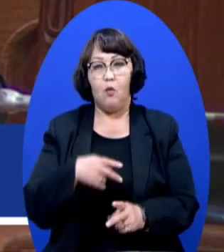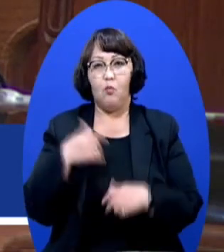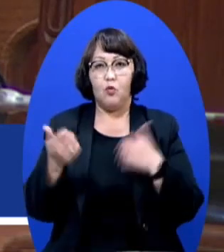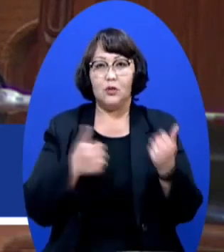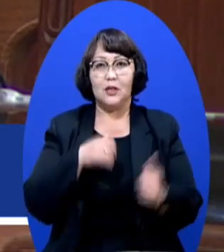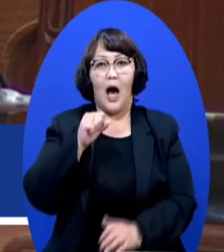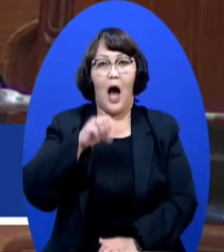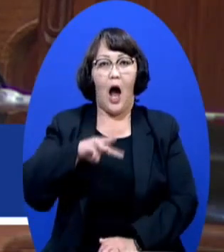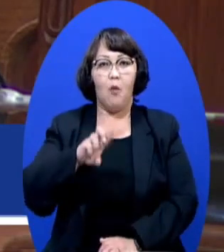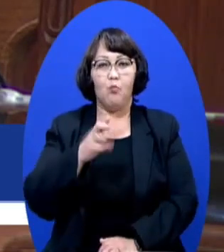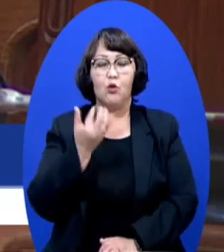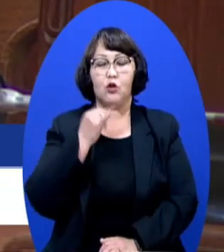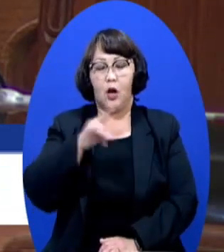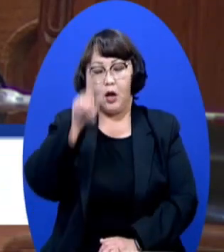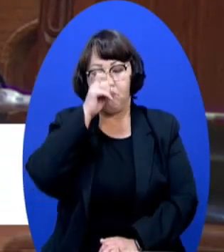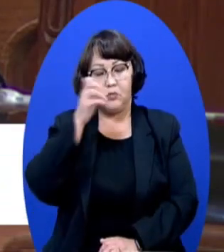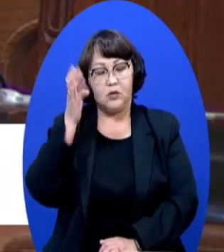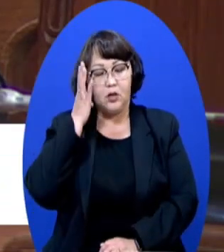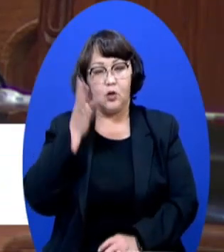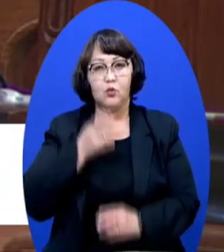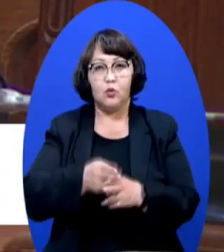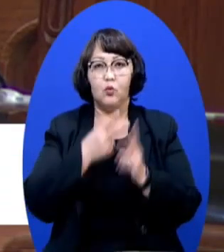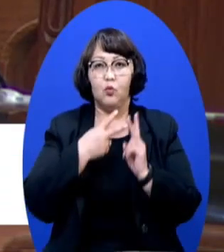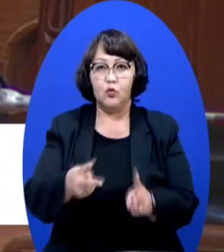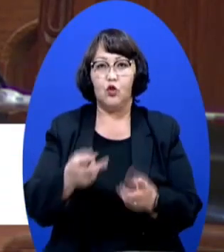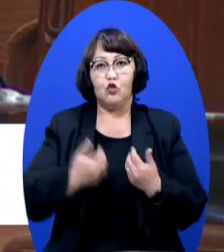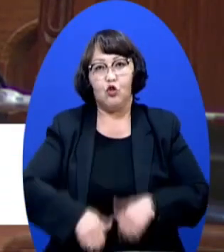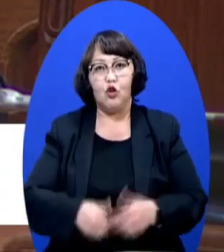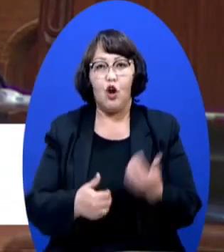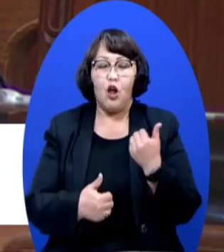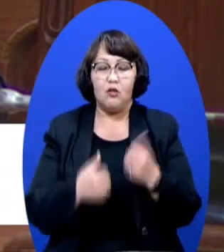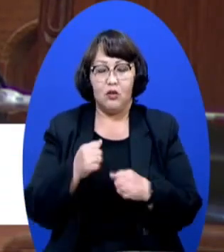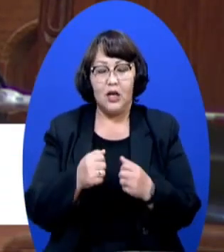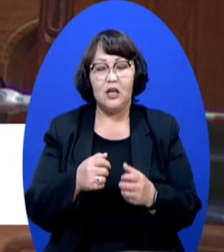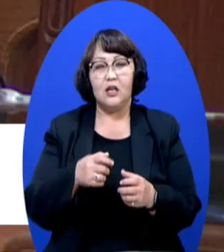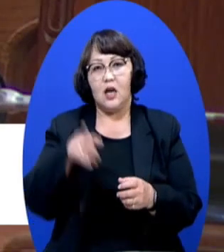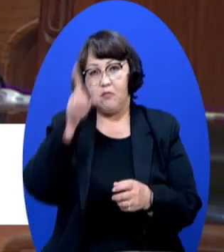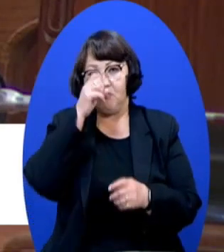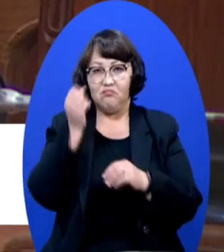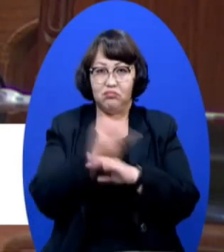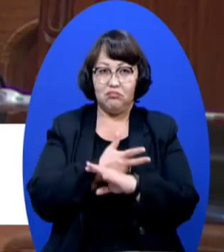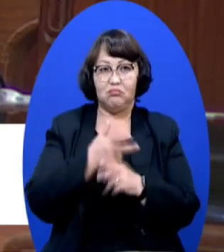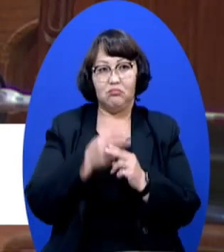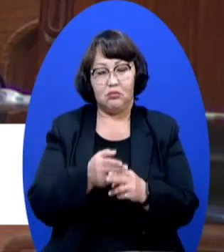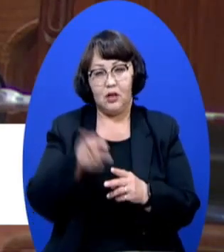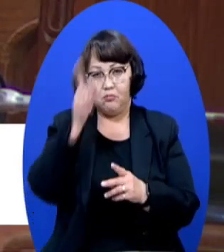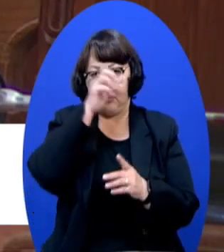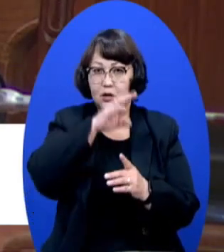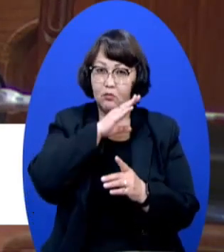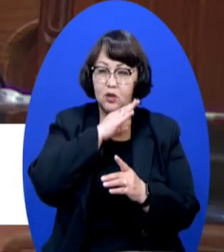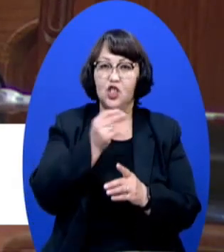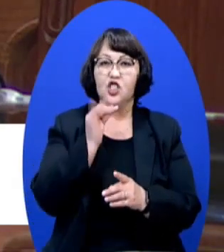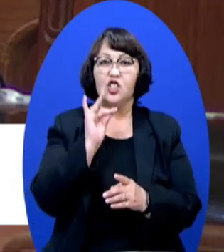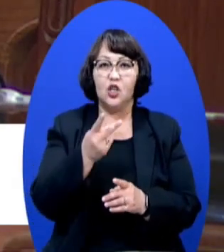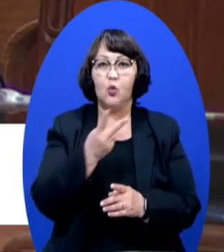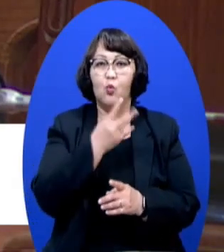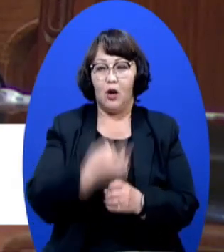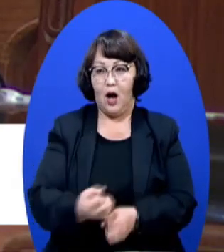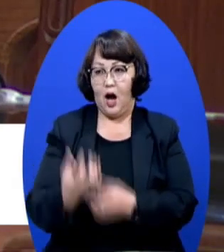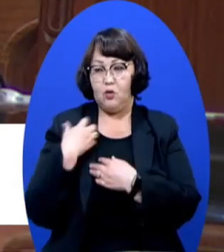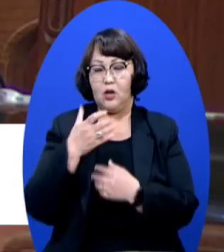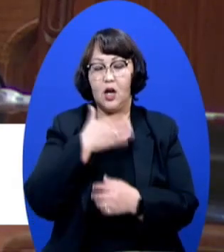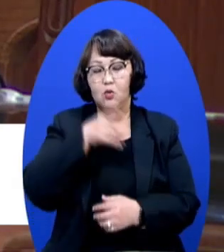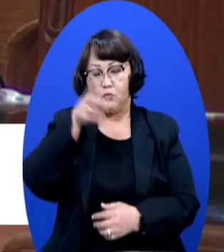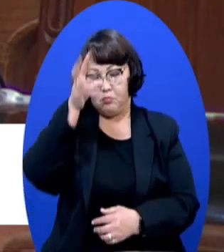хэвтэн эмчлүүлэх тусламж үйлчилгээ их барих түргэн болон яралтай тусламжийг хэвтүүлэн эмчлэх чиг үүрэг нь эрүүл мэндийн тухай